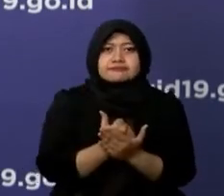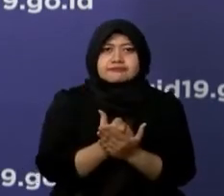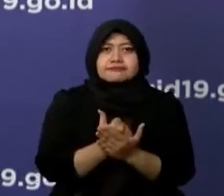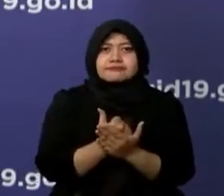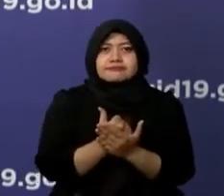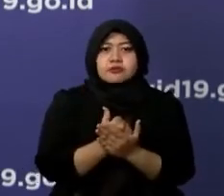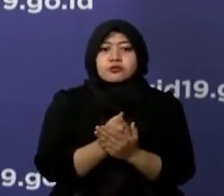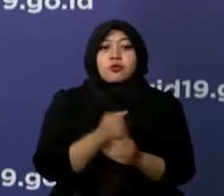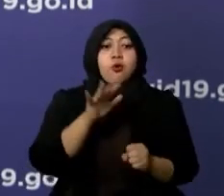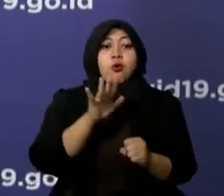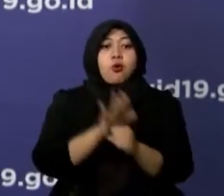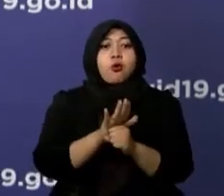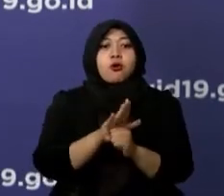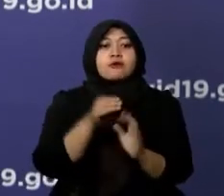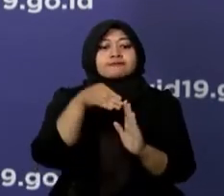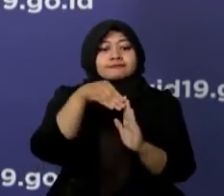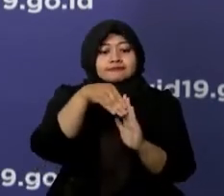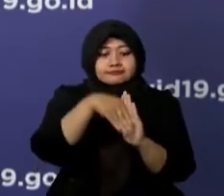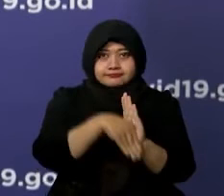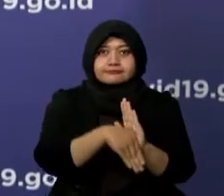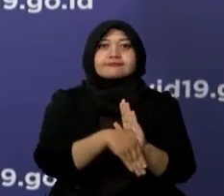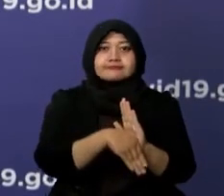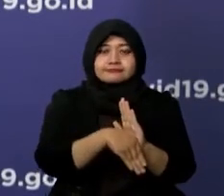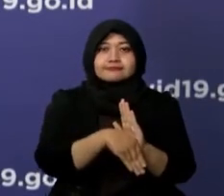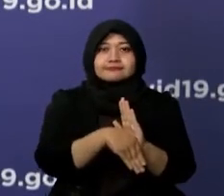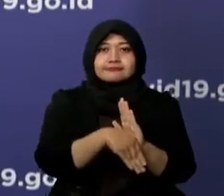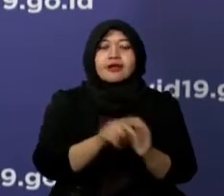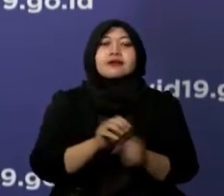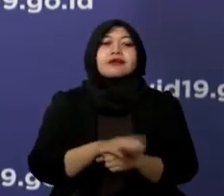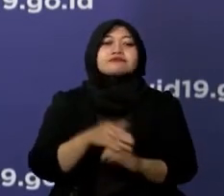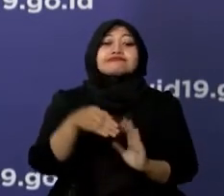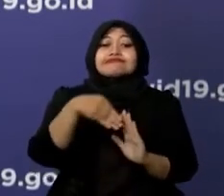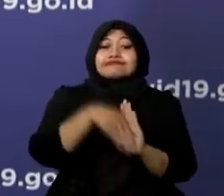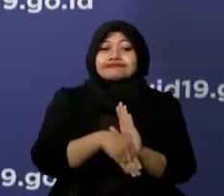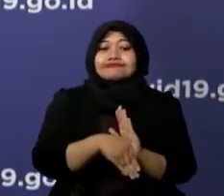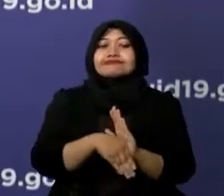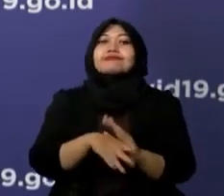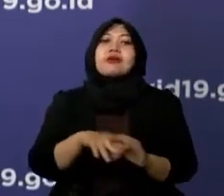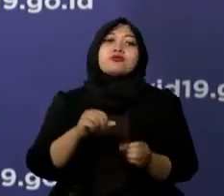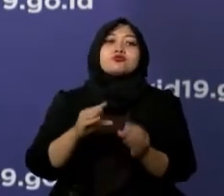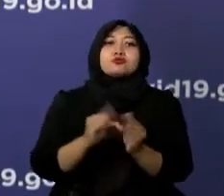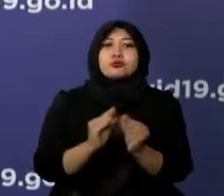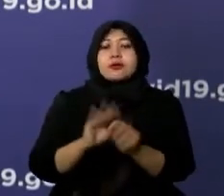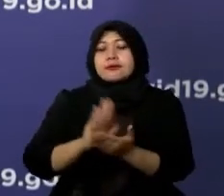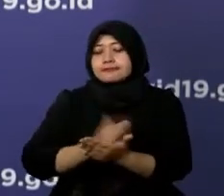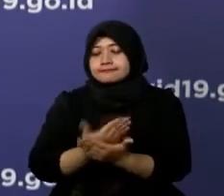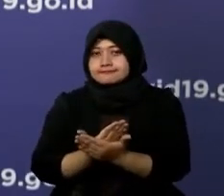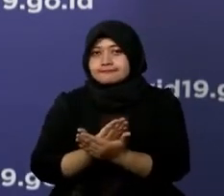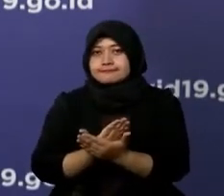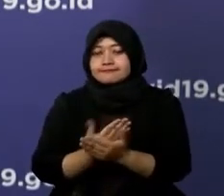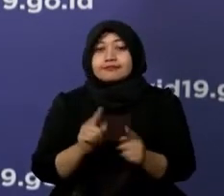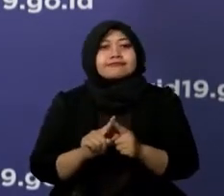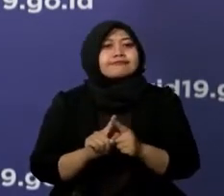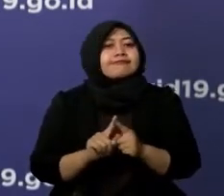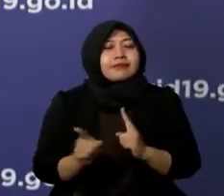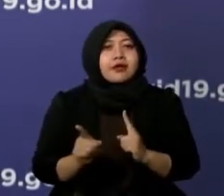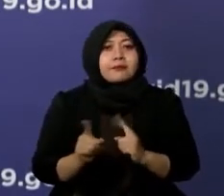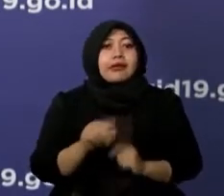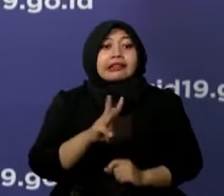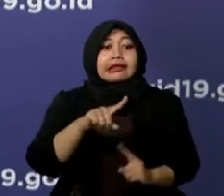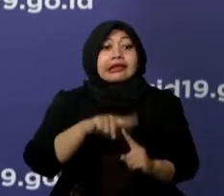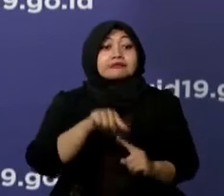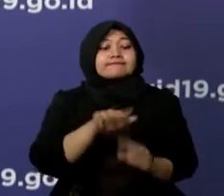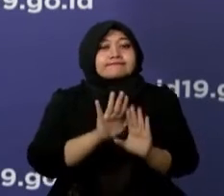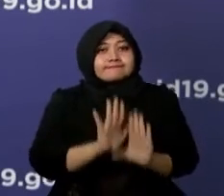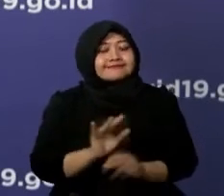untuk menurunkan angka kasus positif dan menurunkan angka fatalitas karena COVID-19. Tapi, tidak hanya